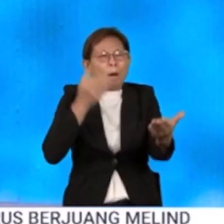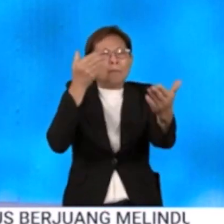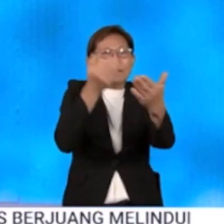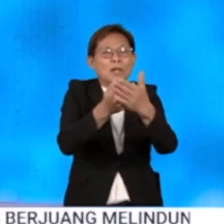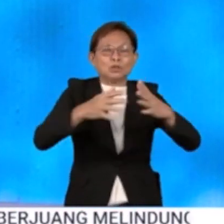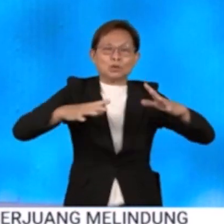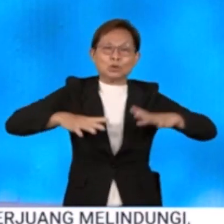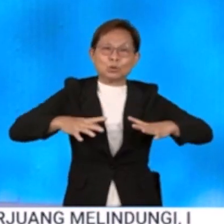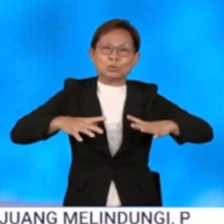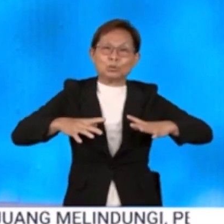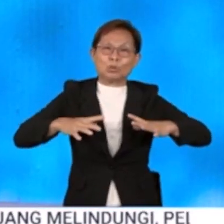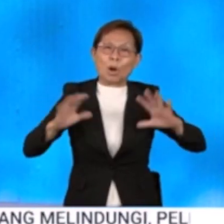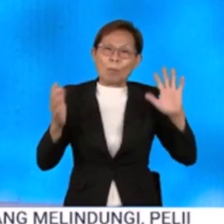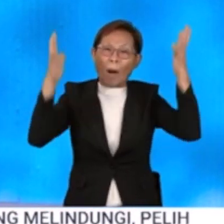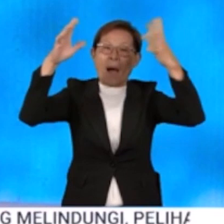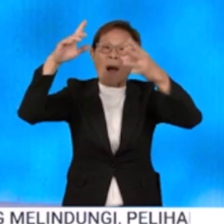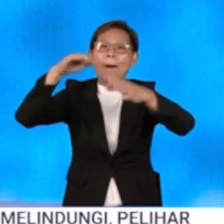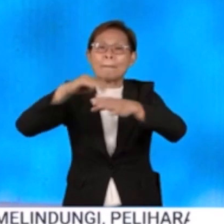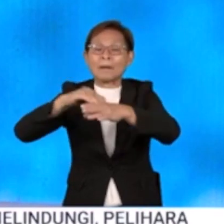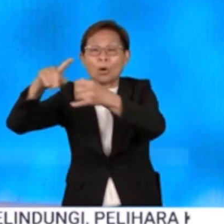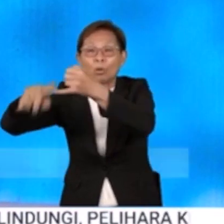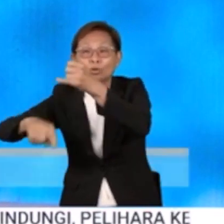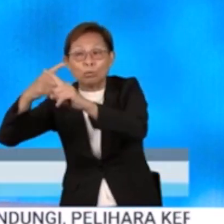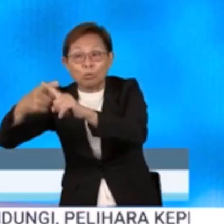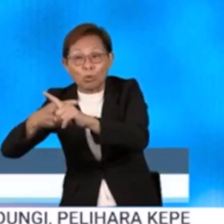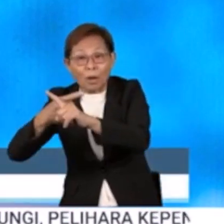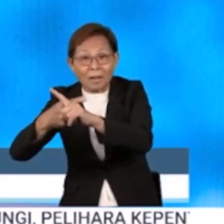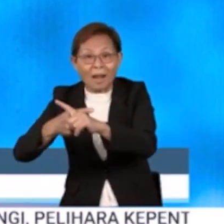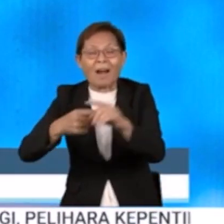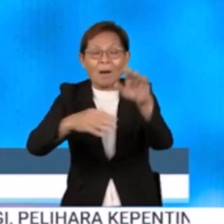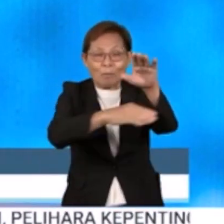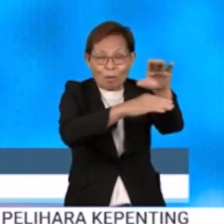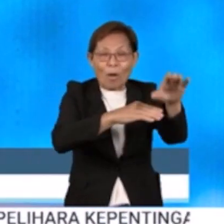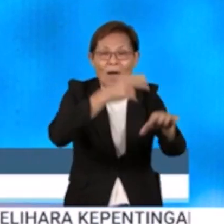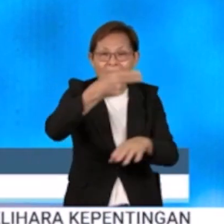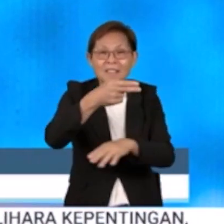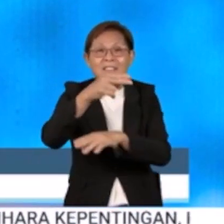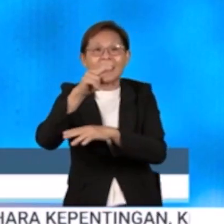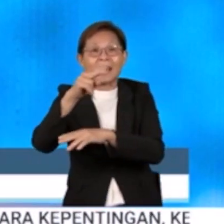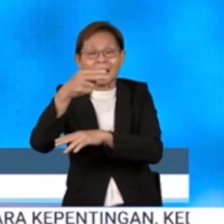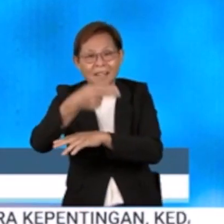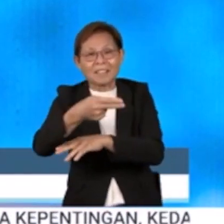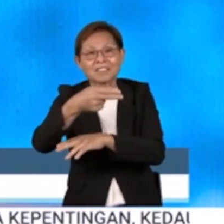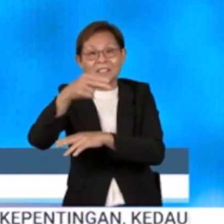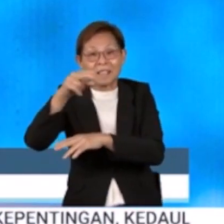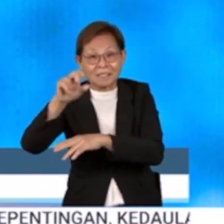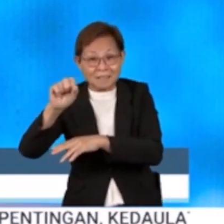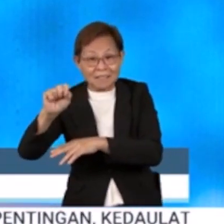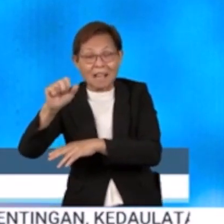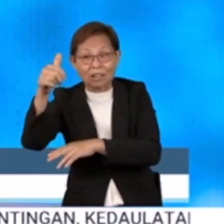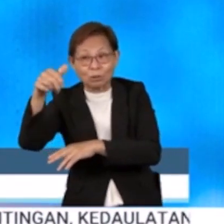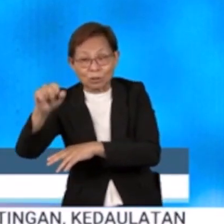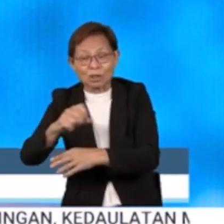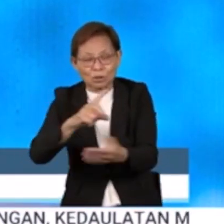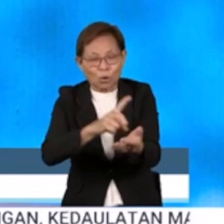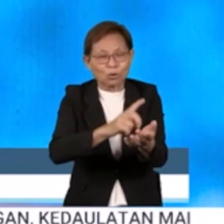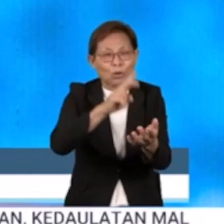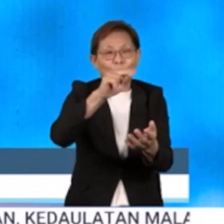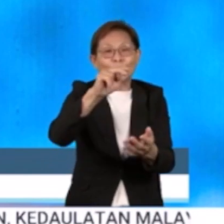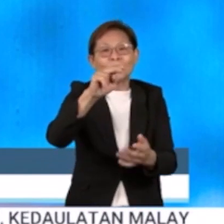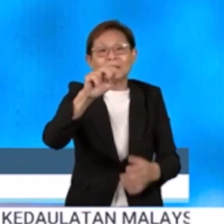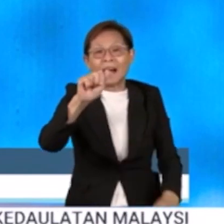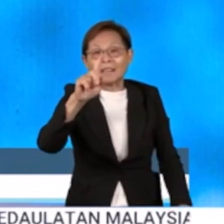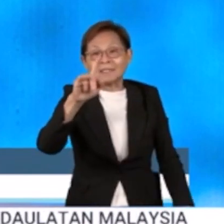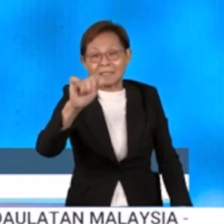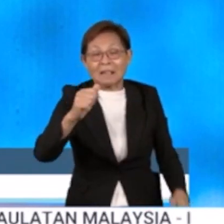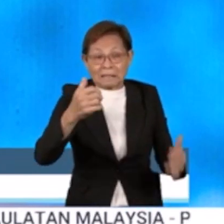cuti perayaan hujung bulan ini. Ketua Perkhidmatan Transfusi HSB Al-Ustar, Dr. Nadia Abdul Kadir berkata, pada ketika